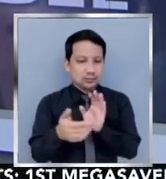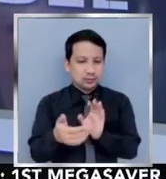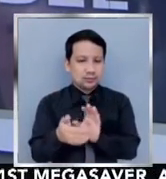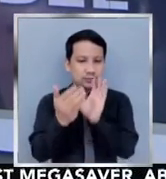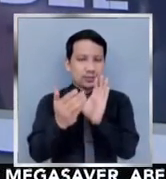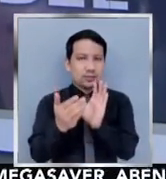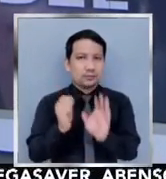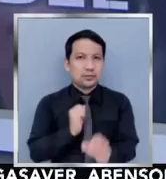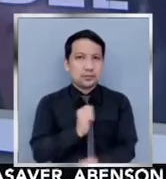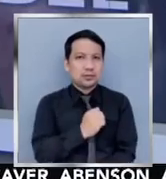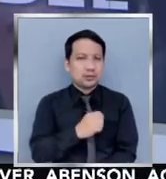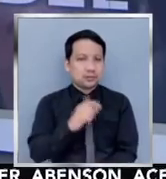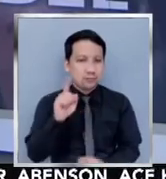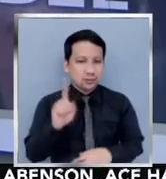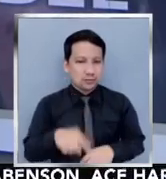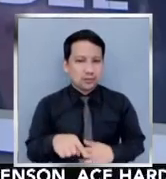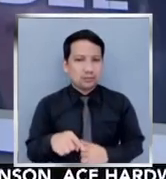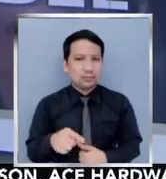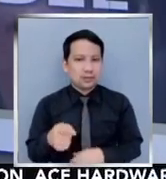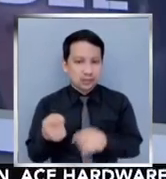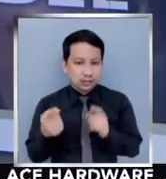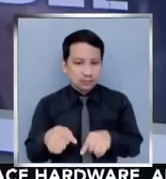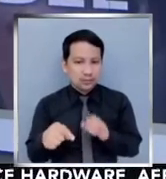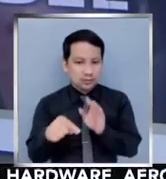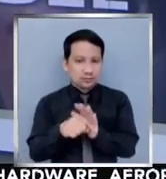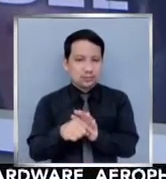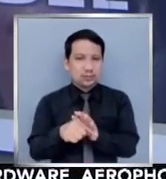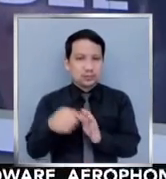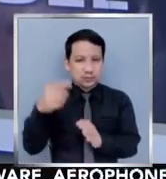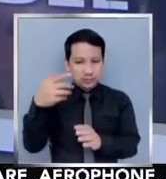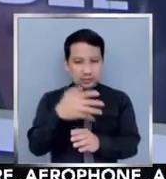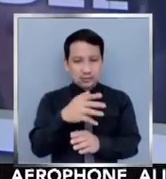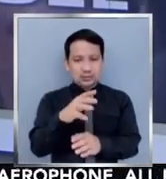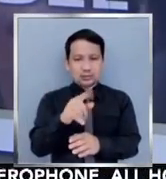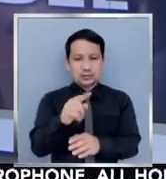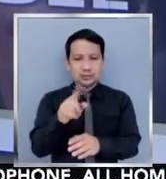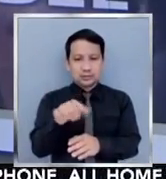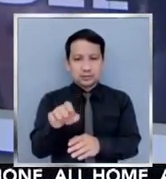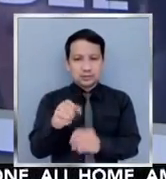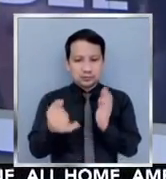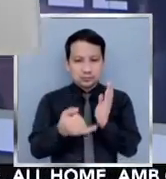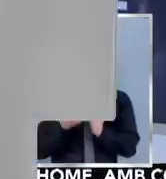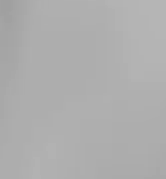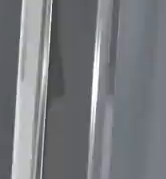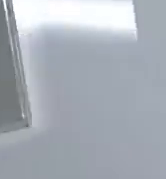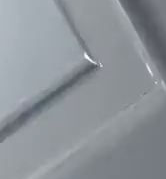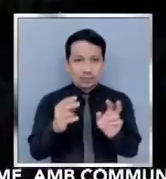maaring negatibo nitong maapektuhan ang citizen journalism. At nakatutok si June Veneracion.